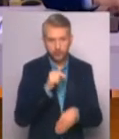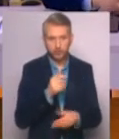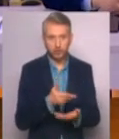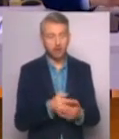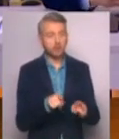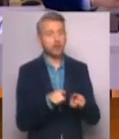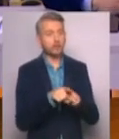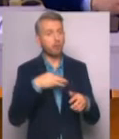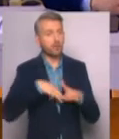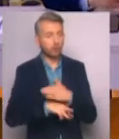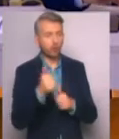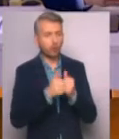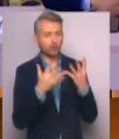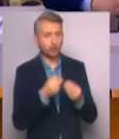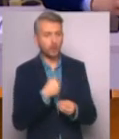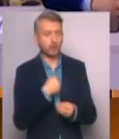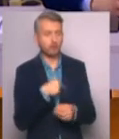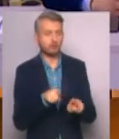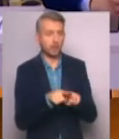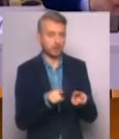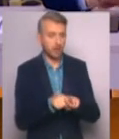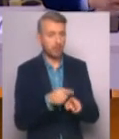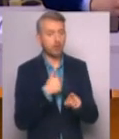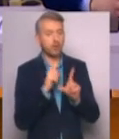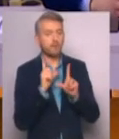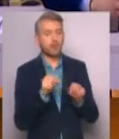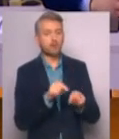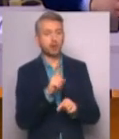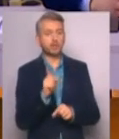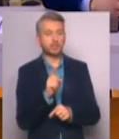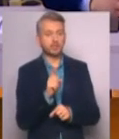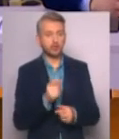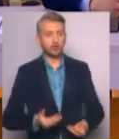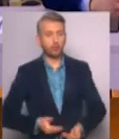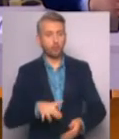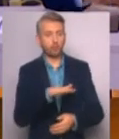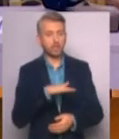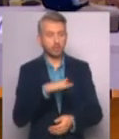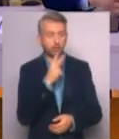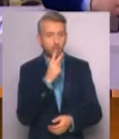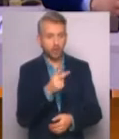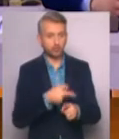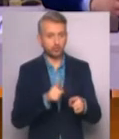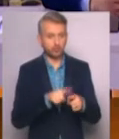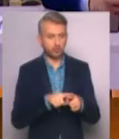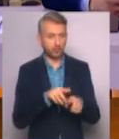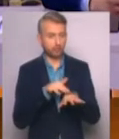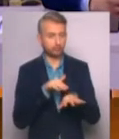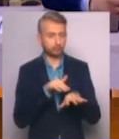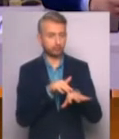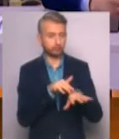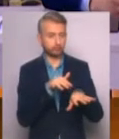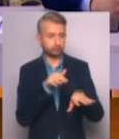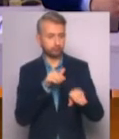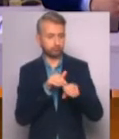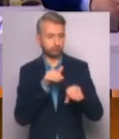по… Кожного дня я так само, виїжджаючи з житлового масиву, бачу ці корки на дорогах. Вони так само пов'язані